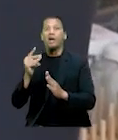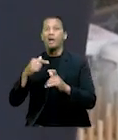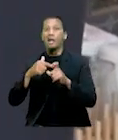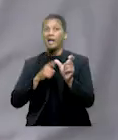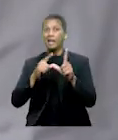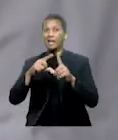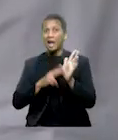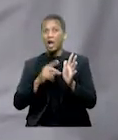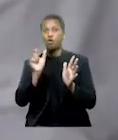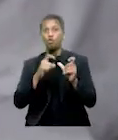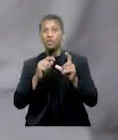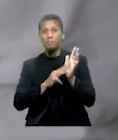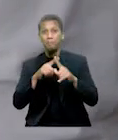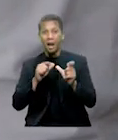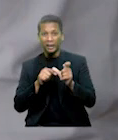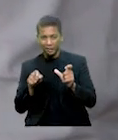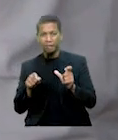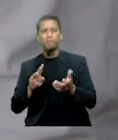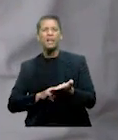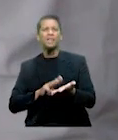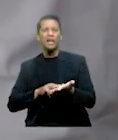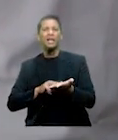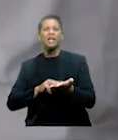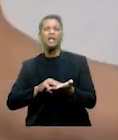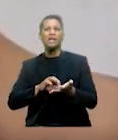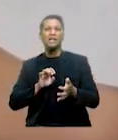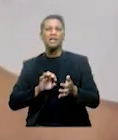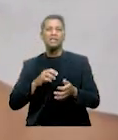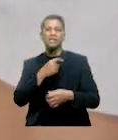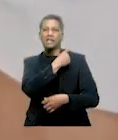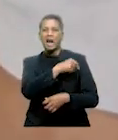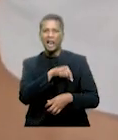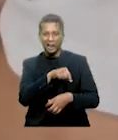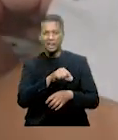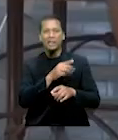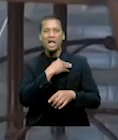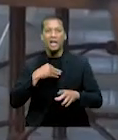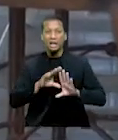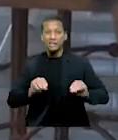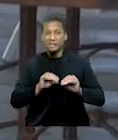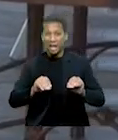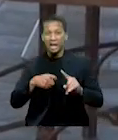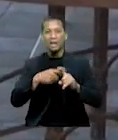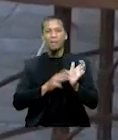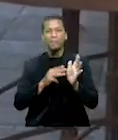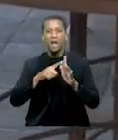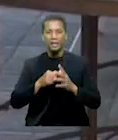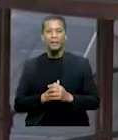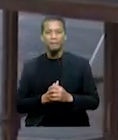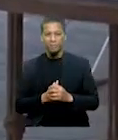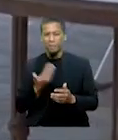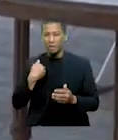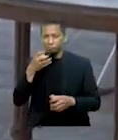rumah Reina Usman. Politisi PKB yang juga mantan Dirjen Pembinaan Penempatan Kerja dan Transmigrasi Kemnaker.